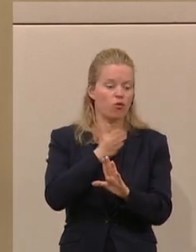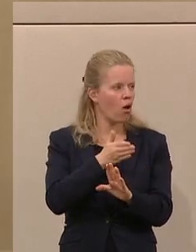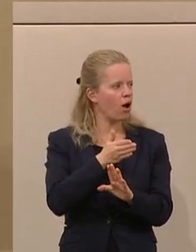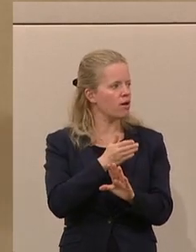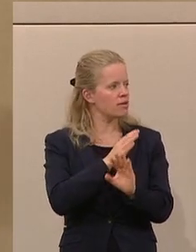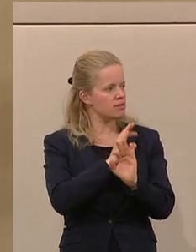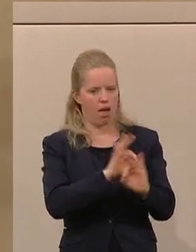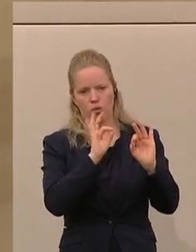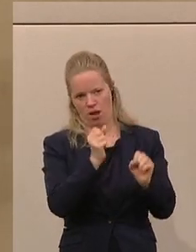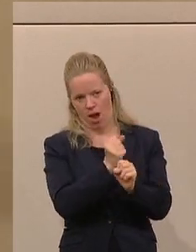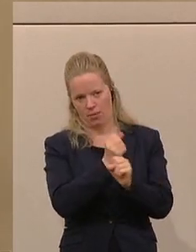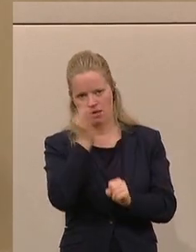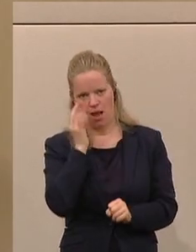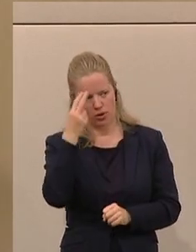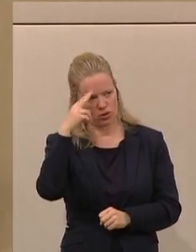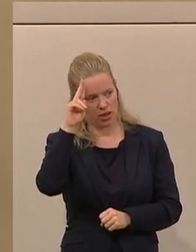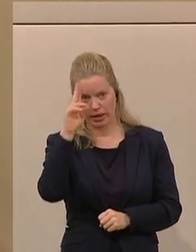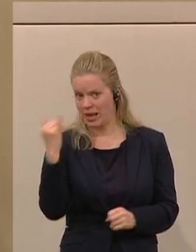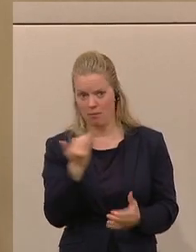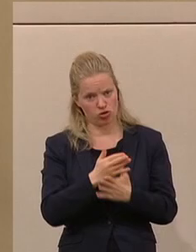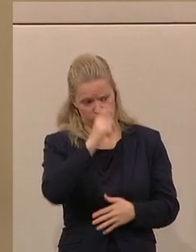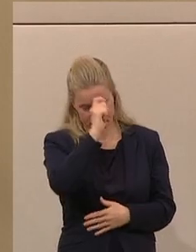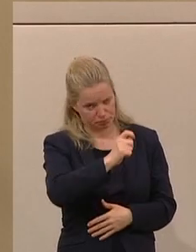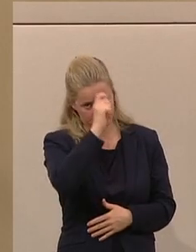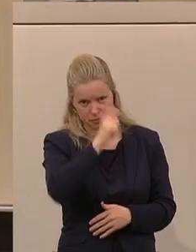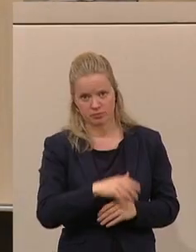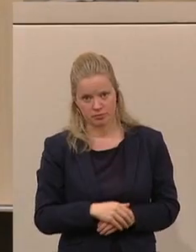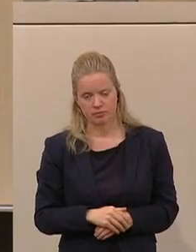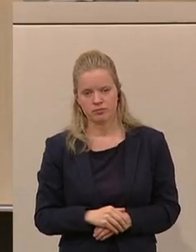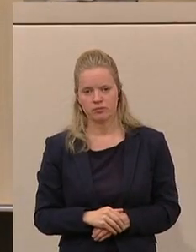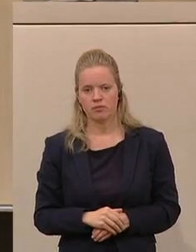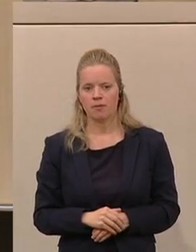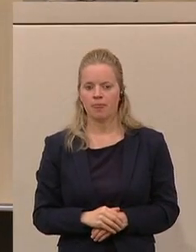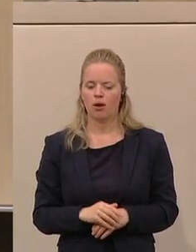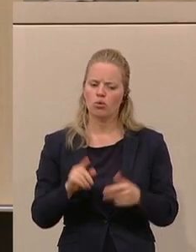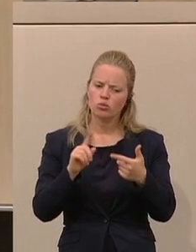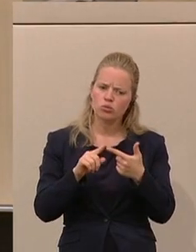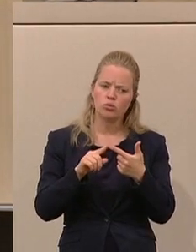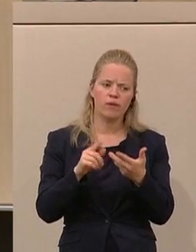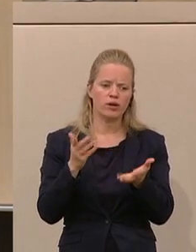Herren auch, habe ich immer geschätzt. Zum anderen natürlich